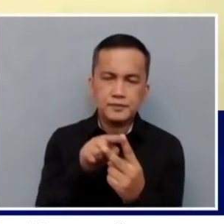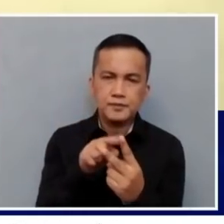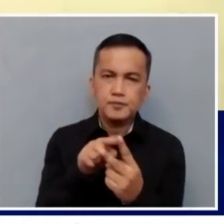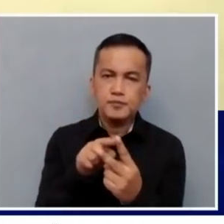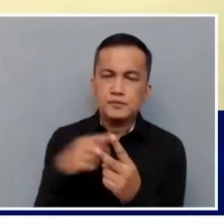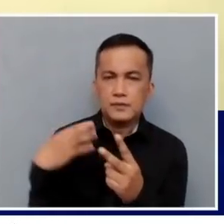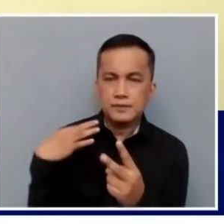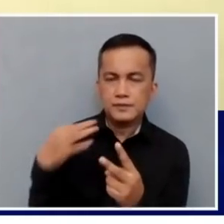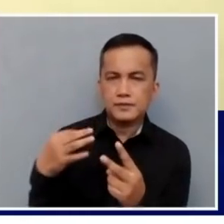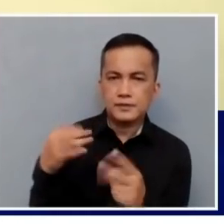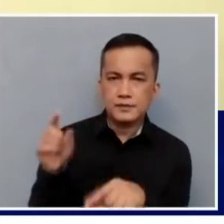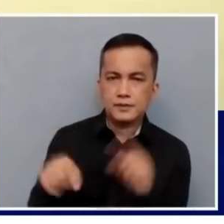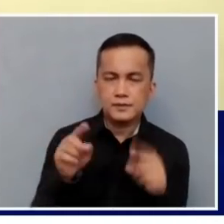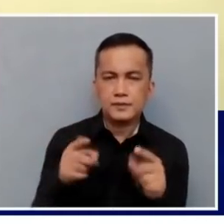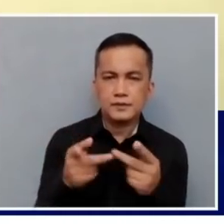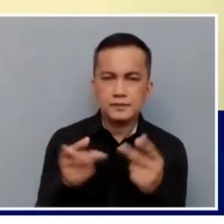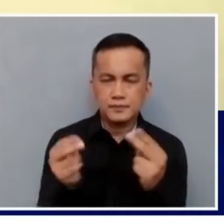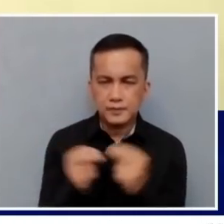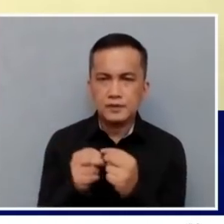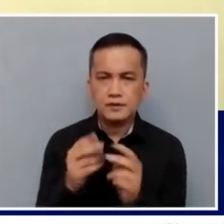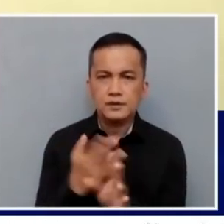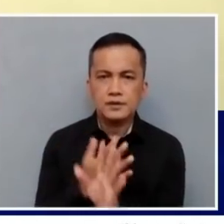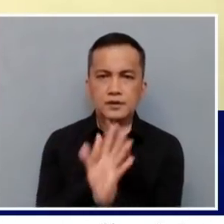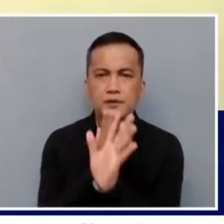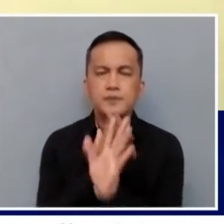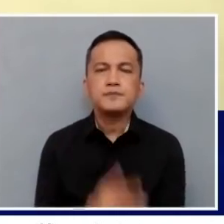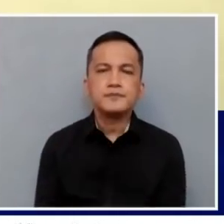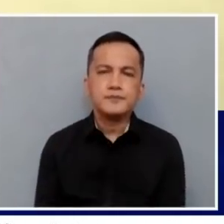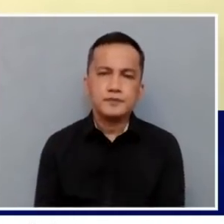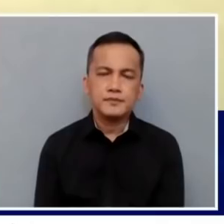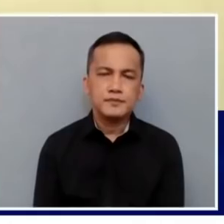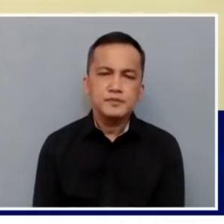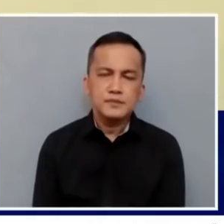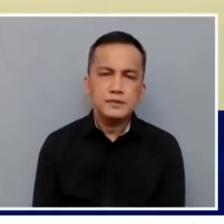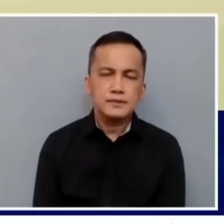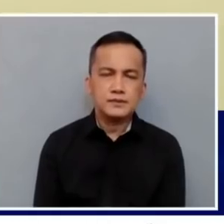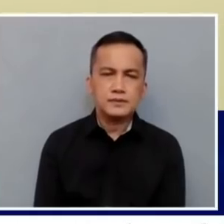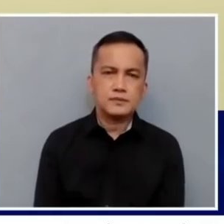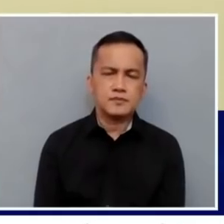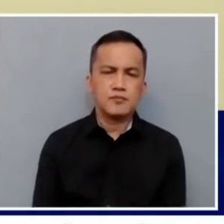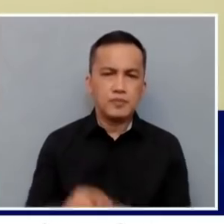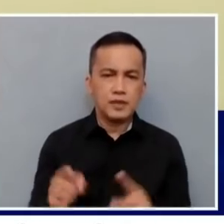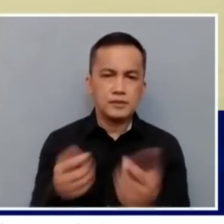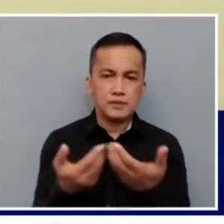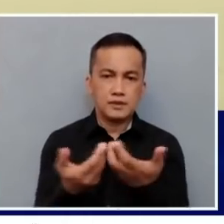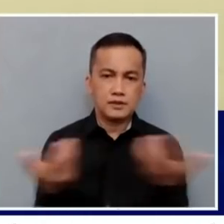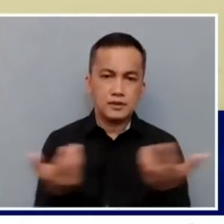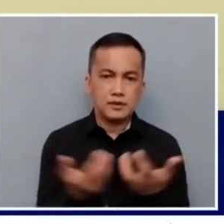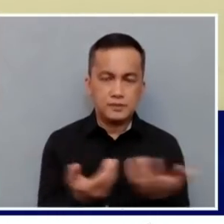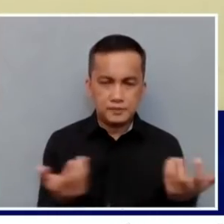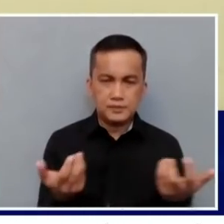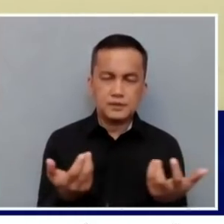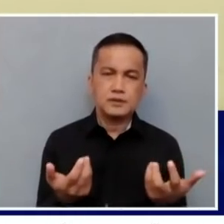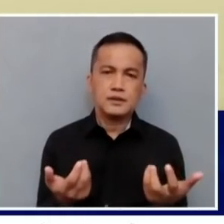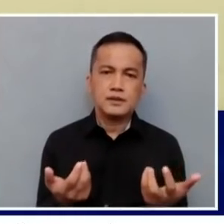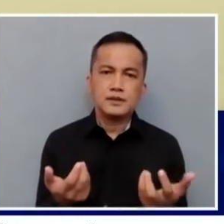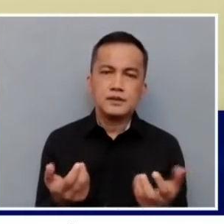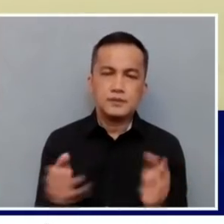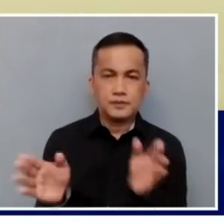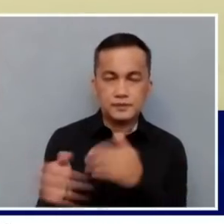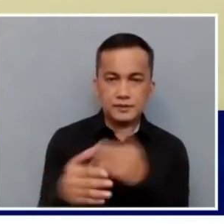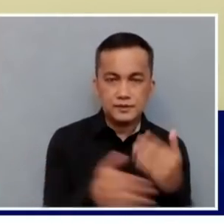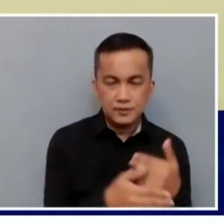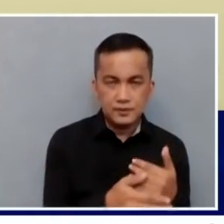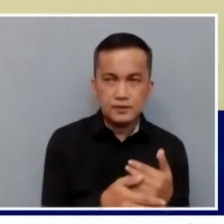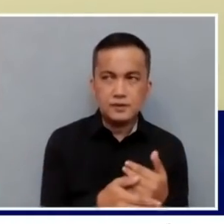ibang posisyon sa Davao. Pero hindi, magkakahiwalay sila ng presinto. Pareho silang